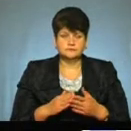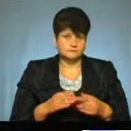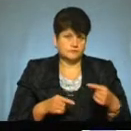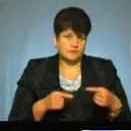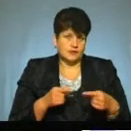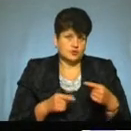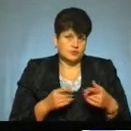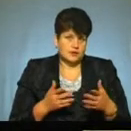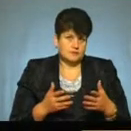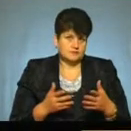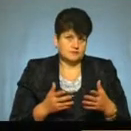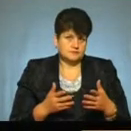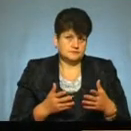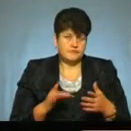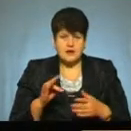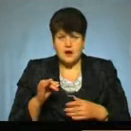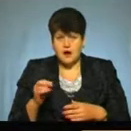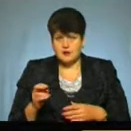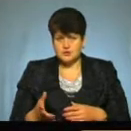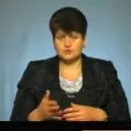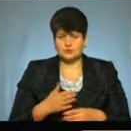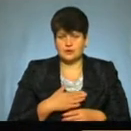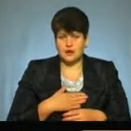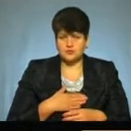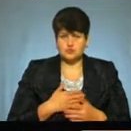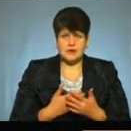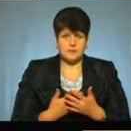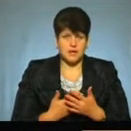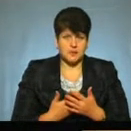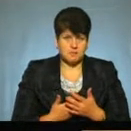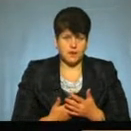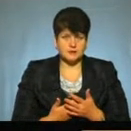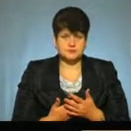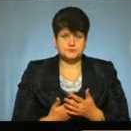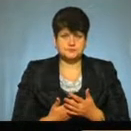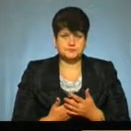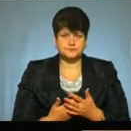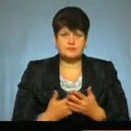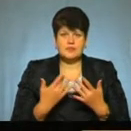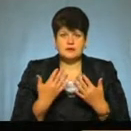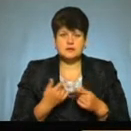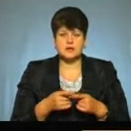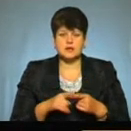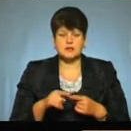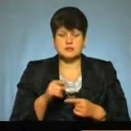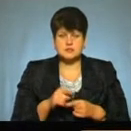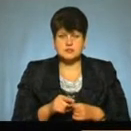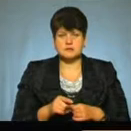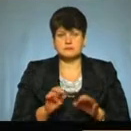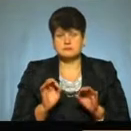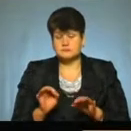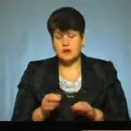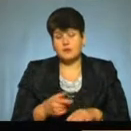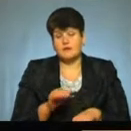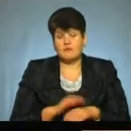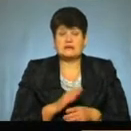суперечливі реакцію нашу на предмет, скажімо, наскільки це виправдано. Але факт